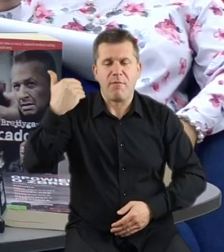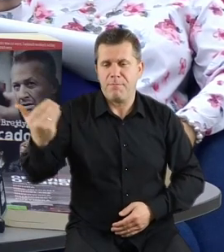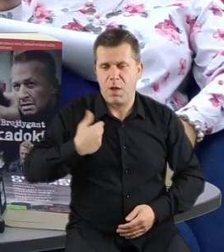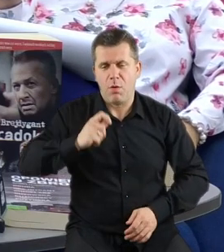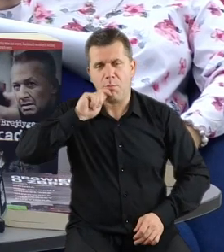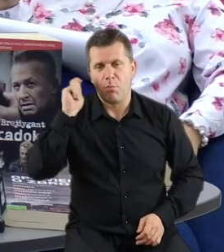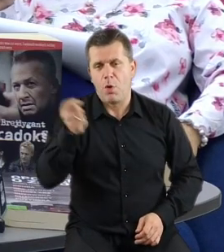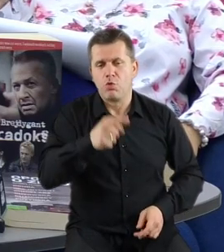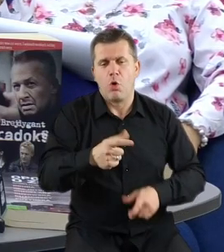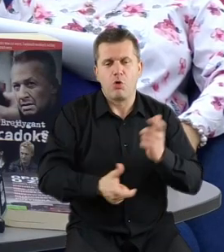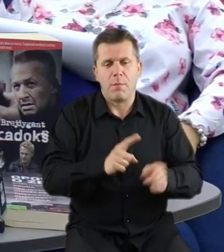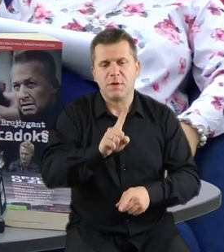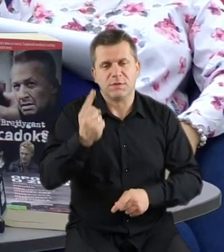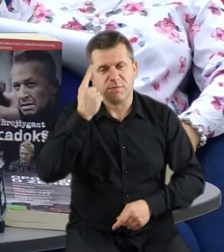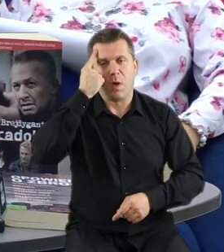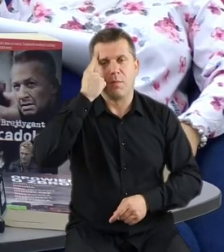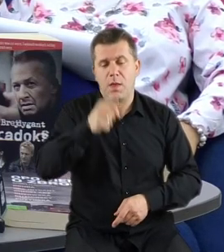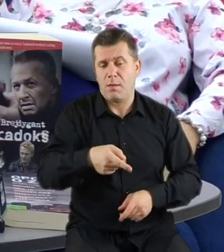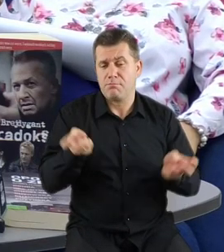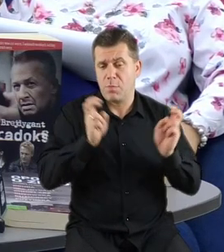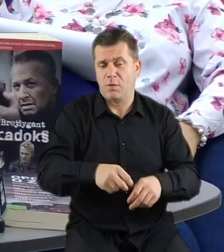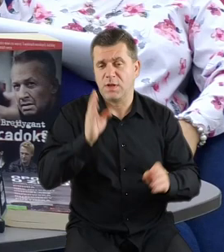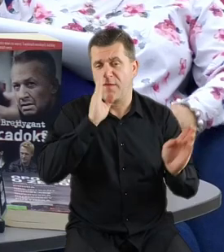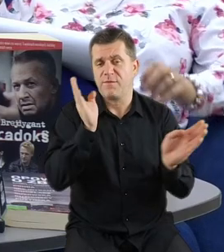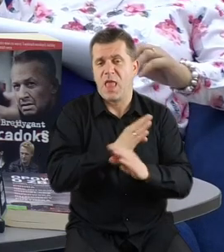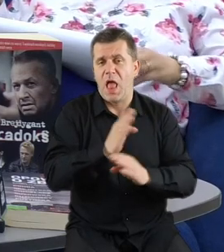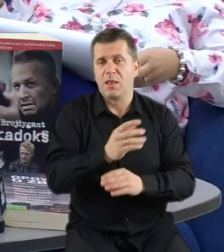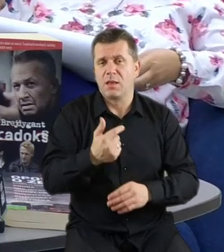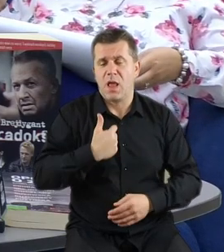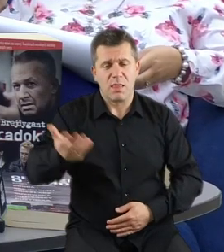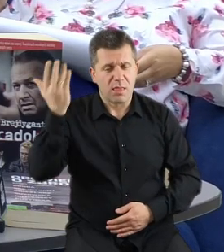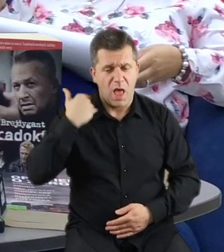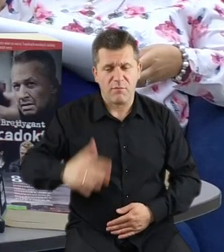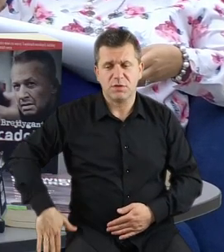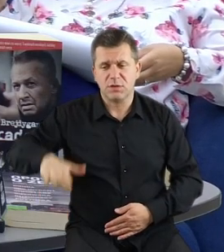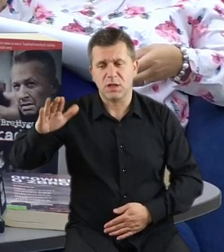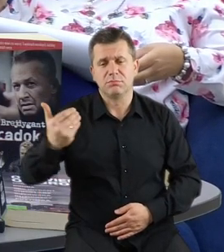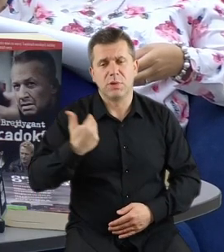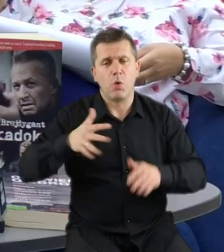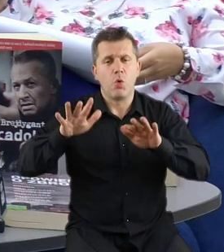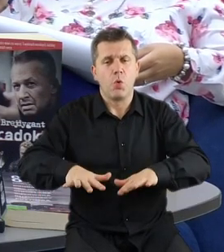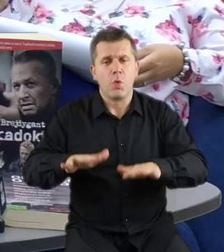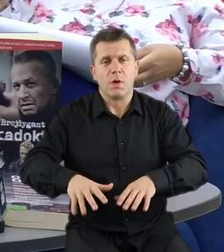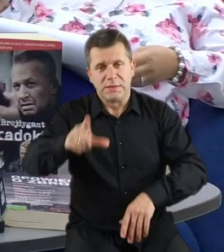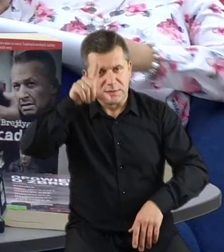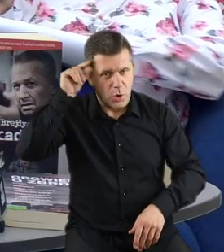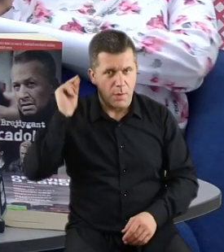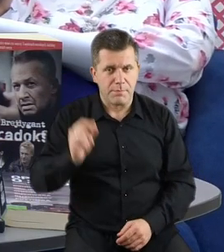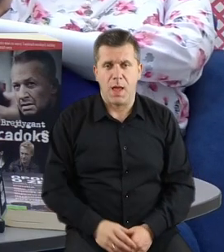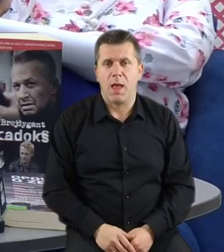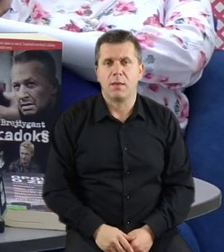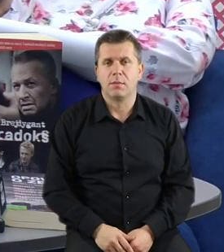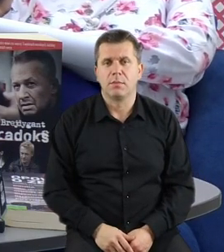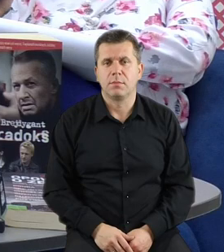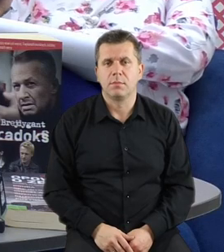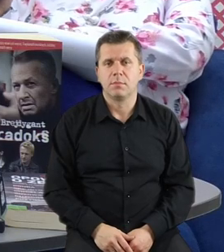kiedyś jeździłem i wtedy robię ze wspomnień. No tak teraz powstał wiatr, ponieważ ja kawał dzieciństwa spędziłem w